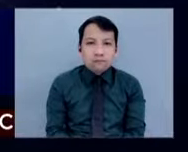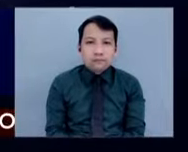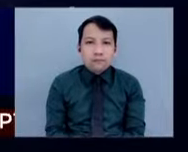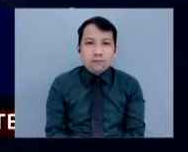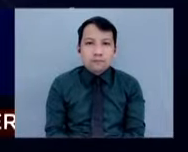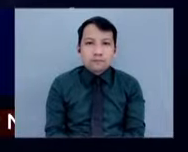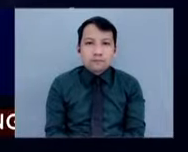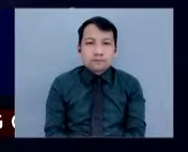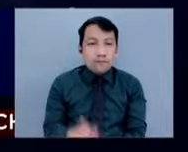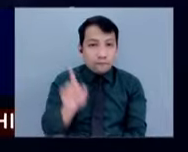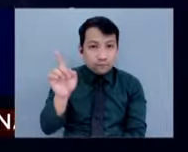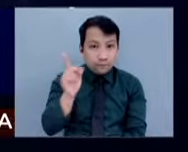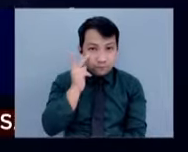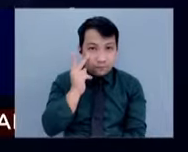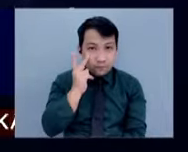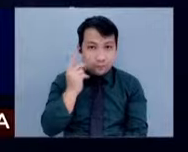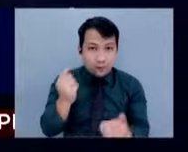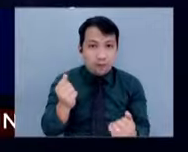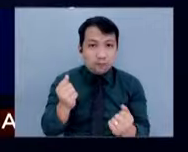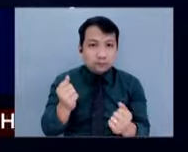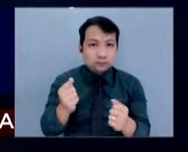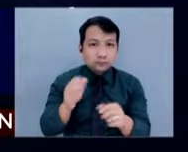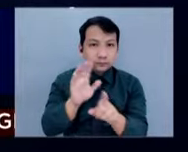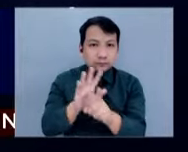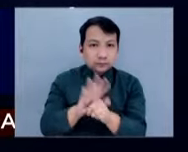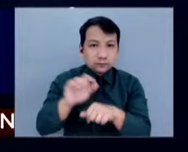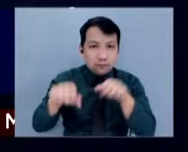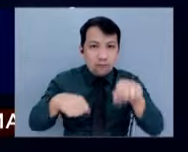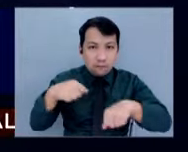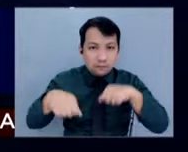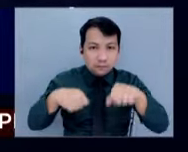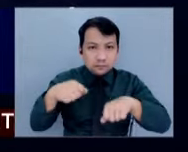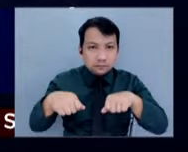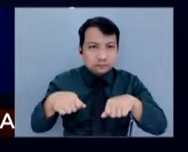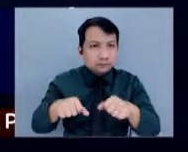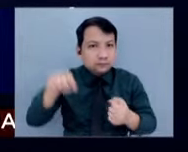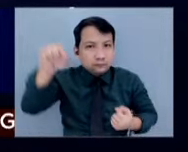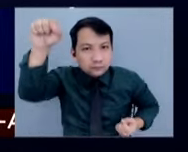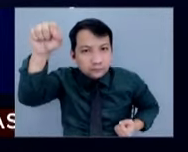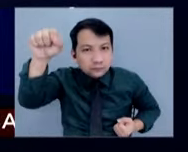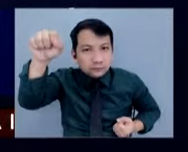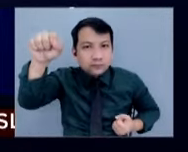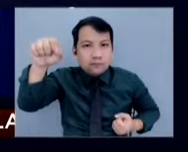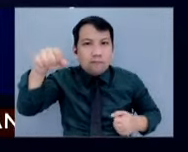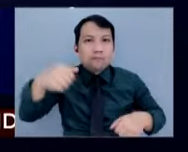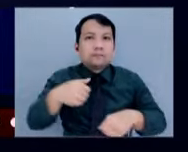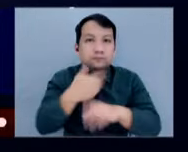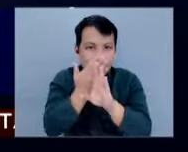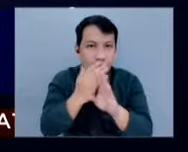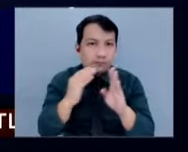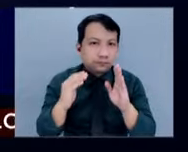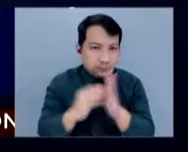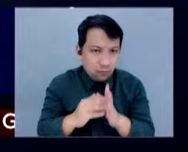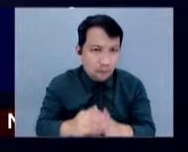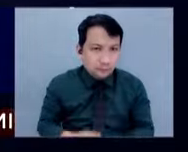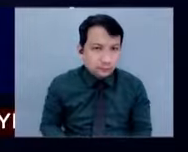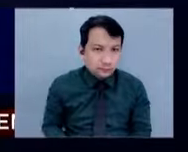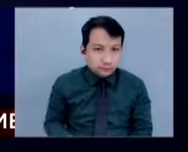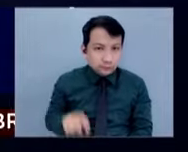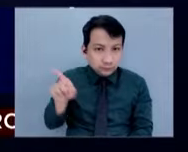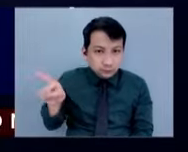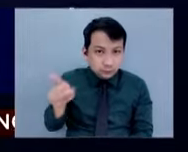Ang inyo pong napapanood ay ang viral video ng isang biker na nag-ala Superman sa Davao City. Sa kuha ng isang motorista,